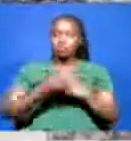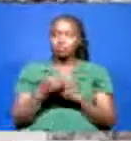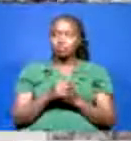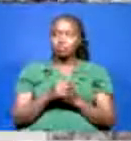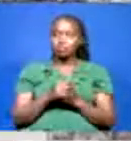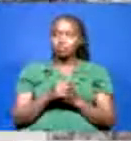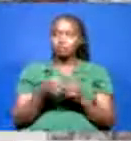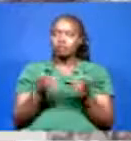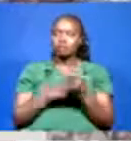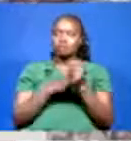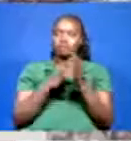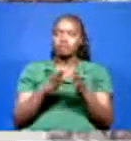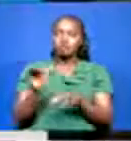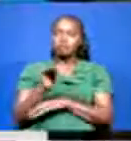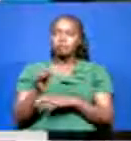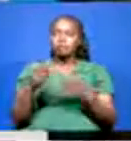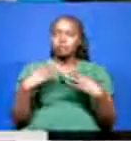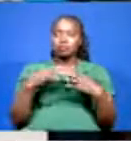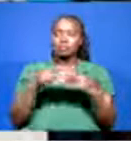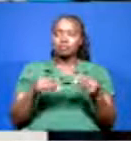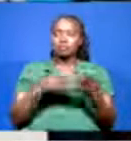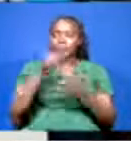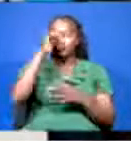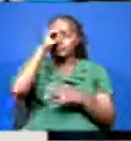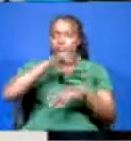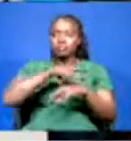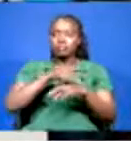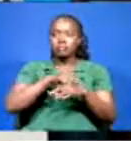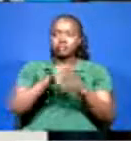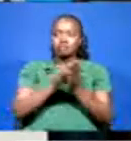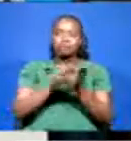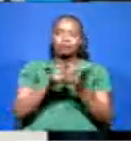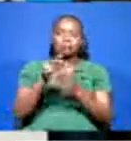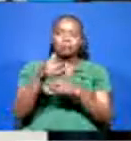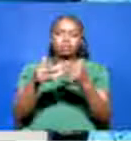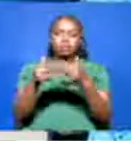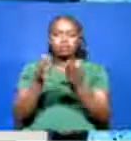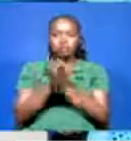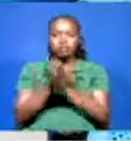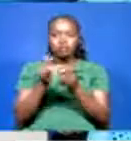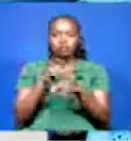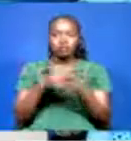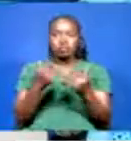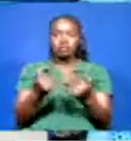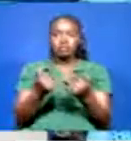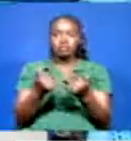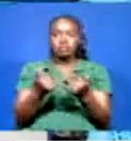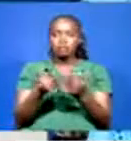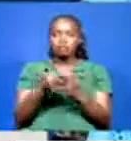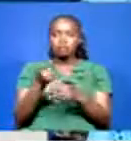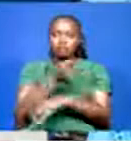Joseph Atwandera urged residents to give the government time to create structures, adding that at the moment they have already disbursed drugs